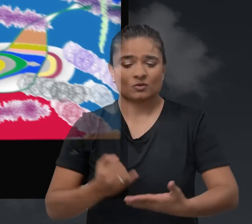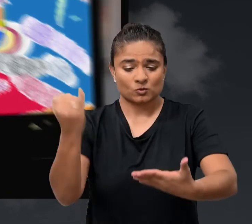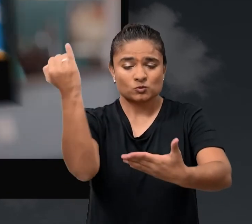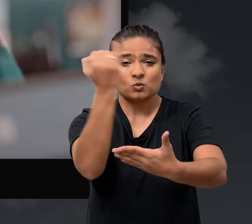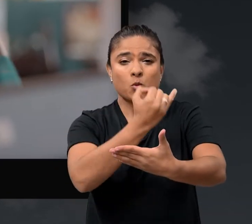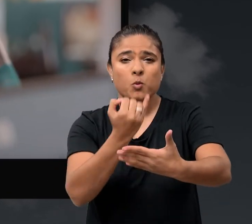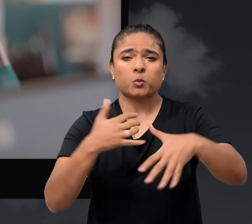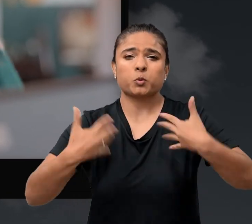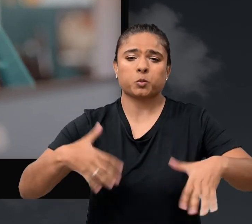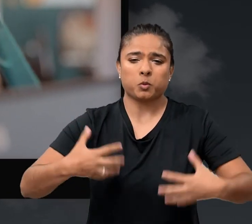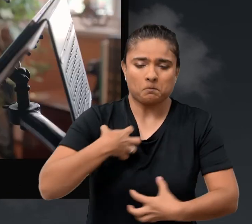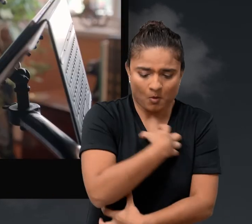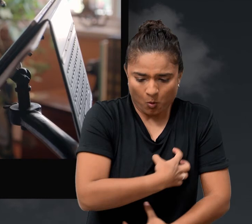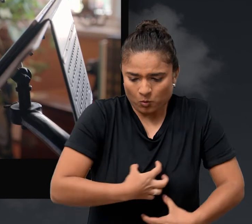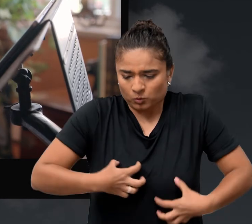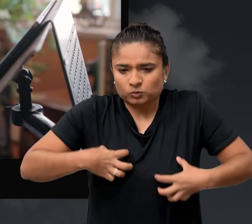Dit is voor mij